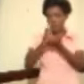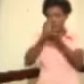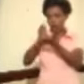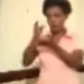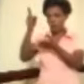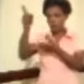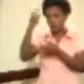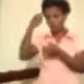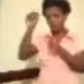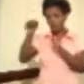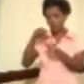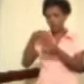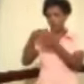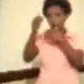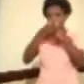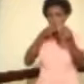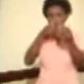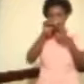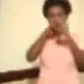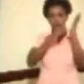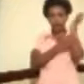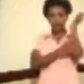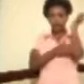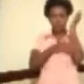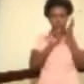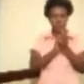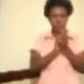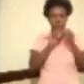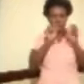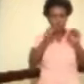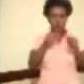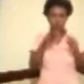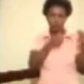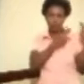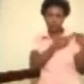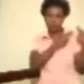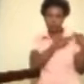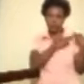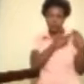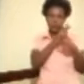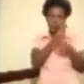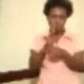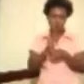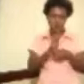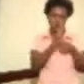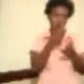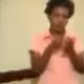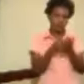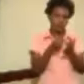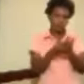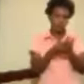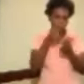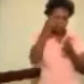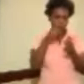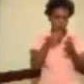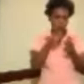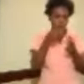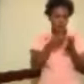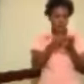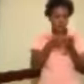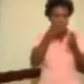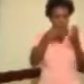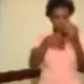il y a bâti un port pour vous. Mais comme c'est eux qui investissent l'argent, ils ont comme responsabilité pour gérer pendant un certain temps, pour rentrer l'argent par